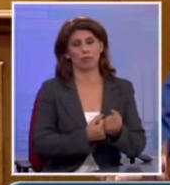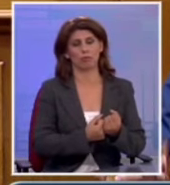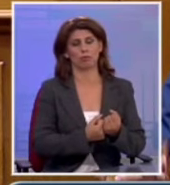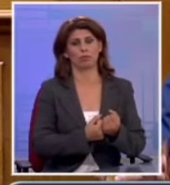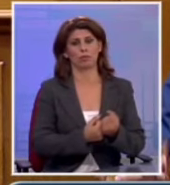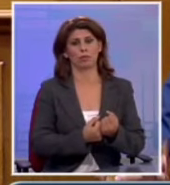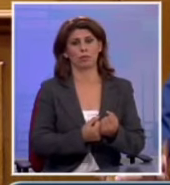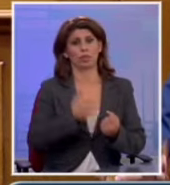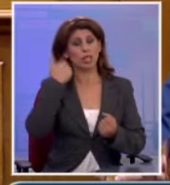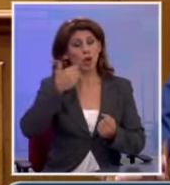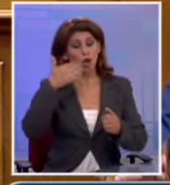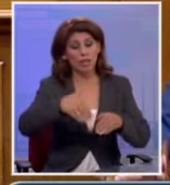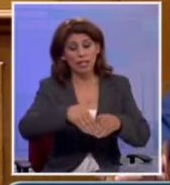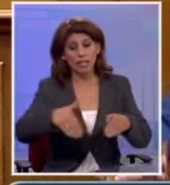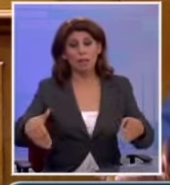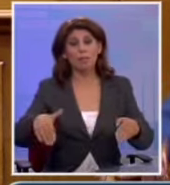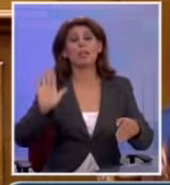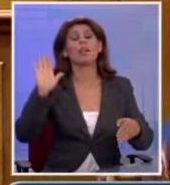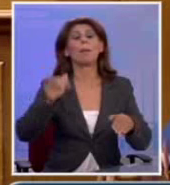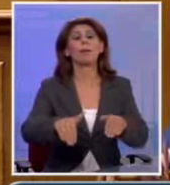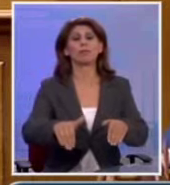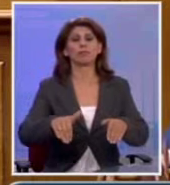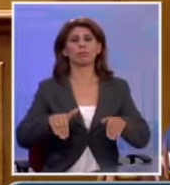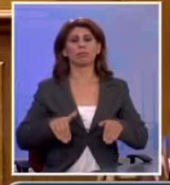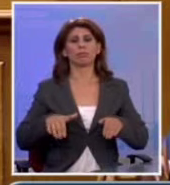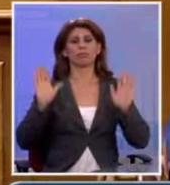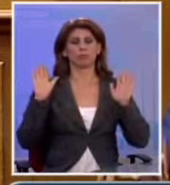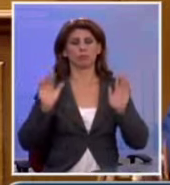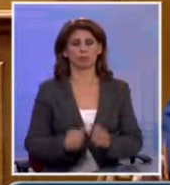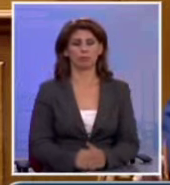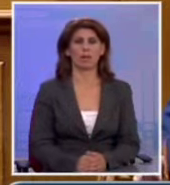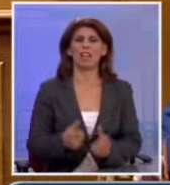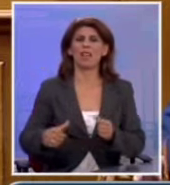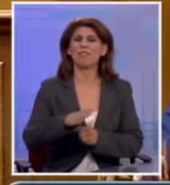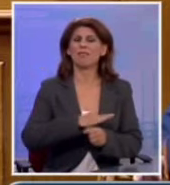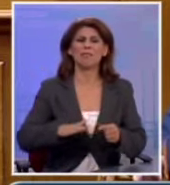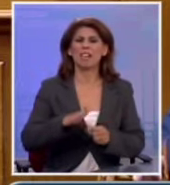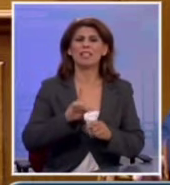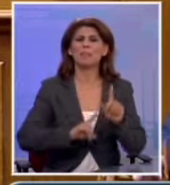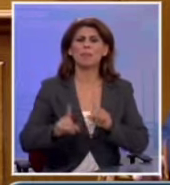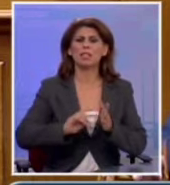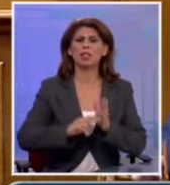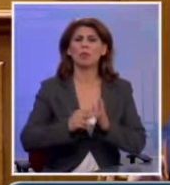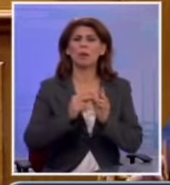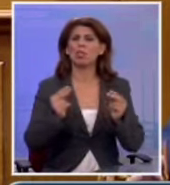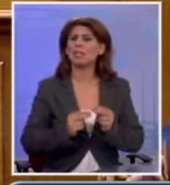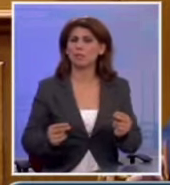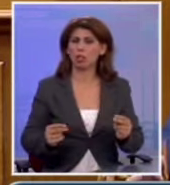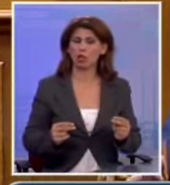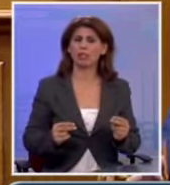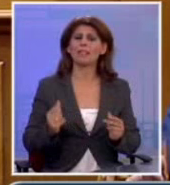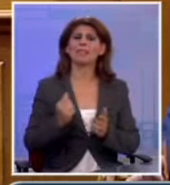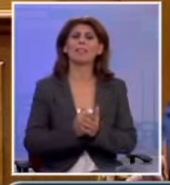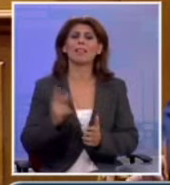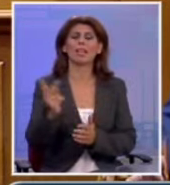την κόκκινη γραμμή να μην υποχωρήσουν. Στη βάση ποιας οικονομικής αποτελεσματικότητας και